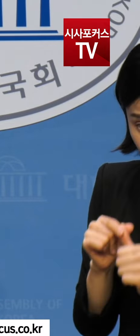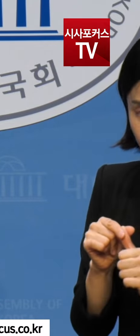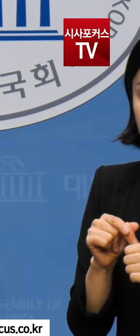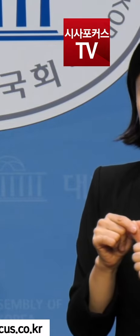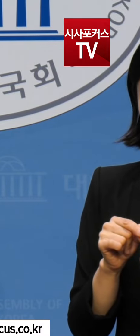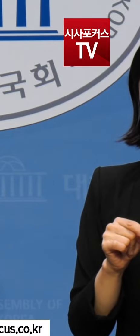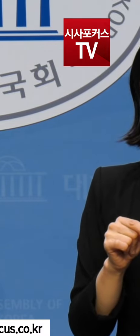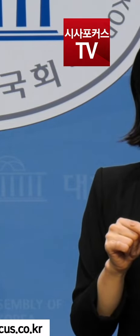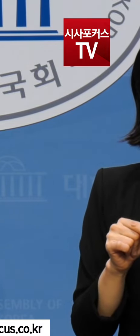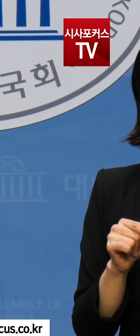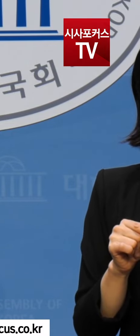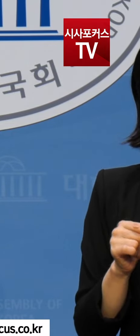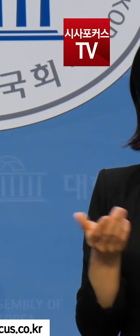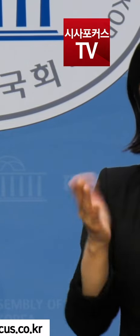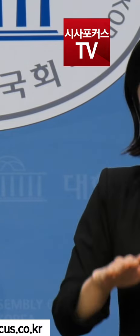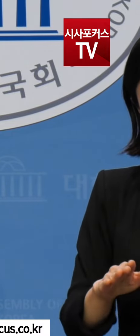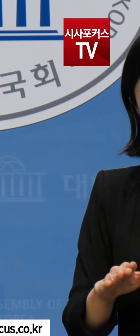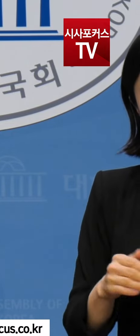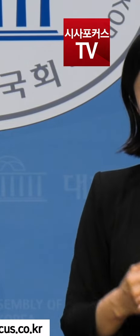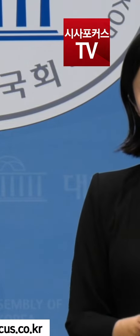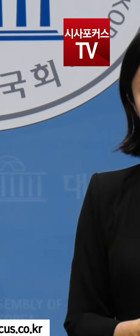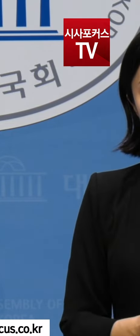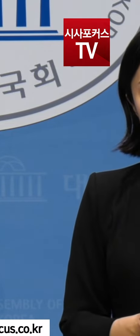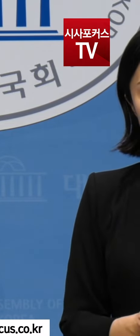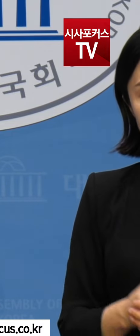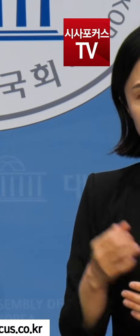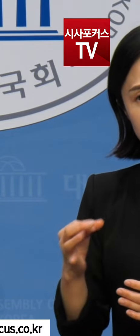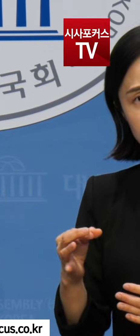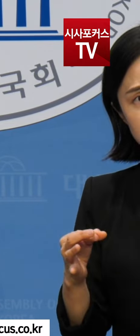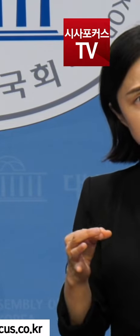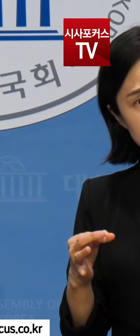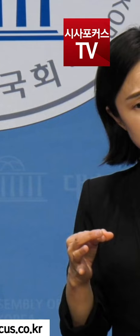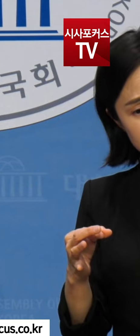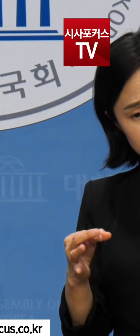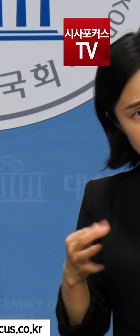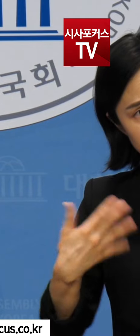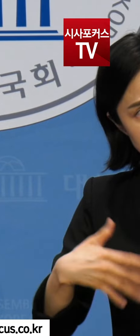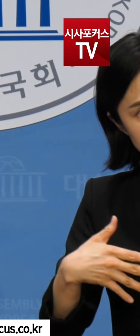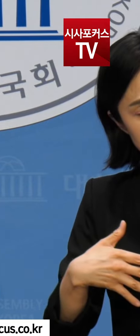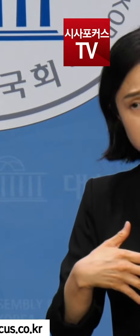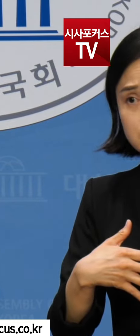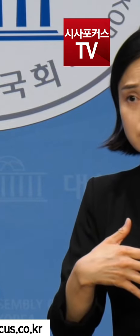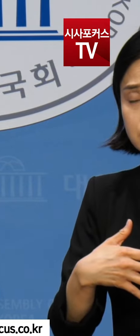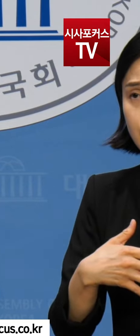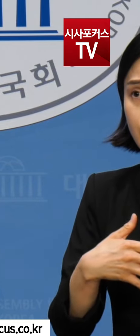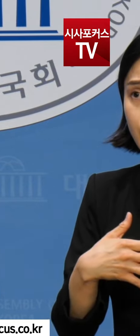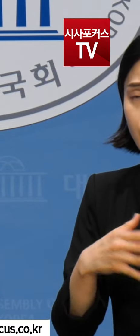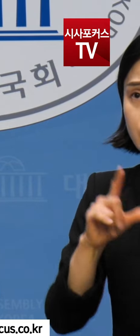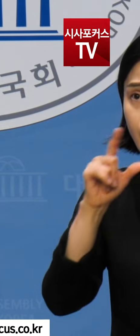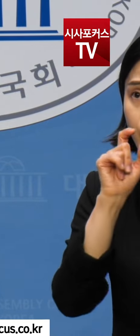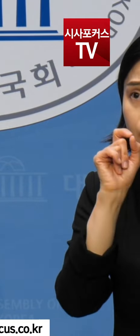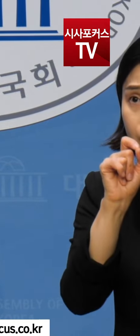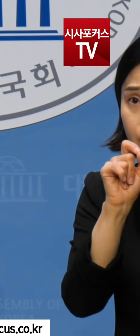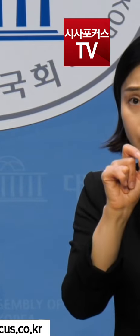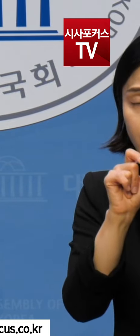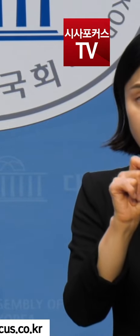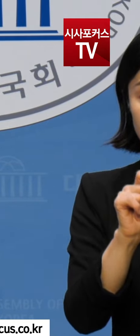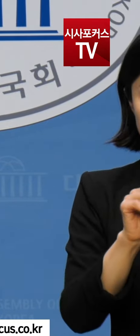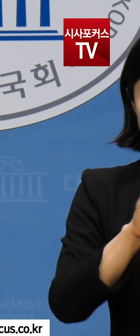그러나 납기일이 가까워질수록 전국 시행 여부가 불확실하다는 언론 보도가 잇따랐다. 라벨지 피해